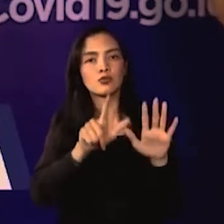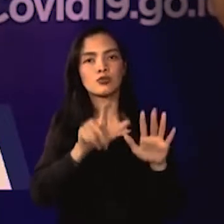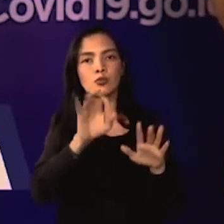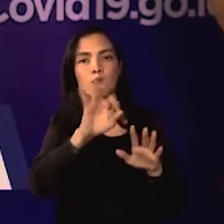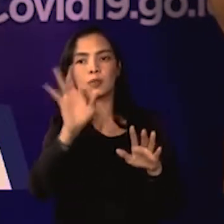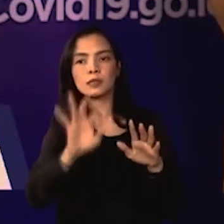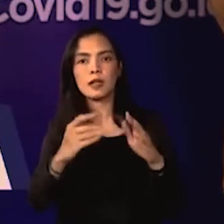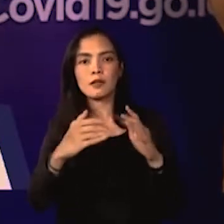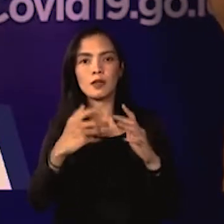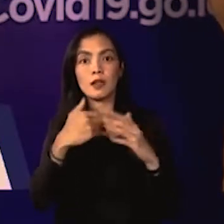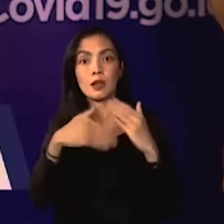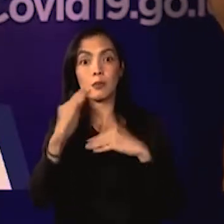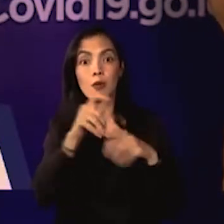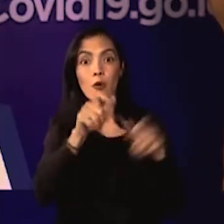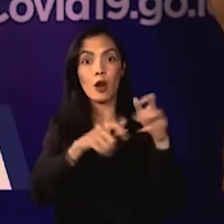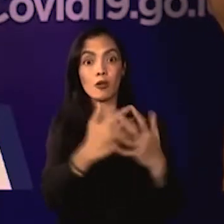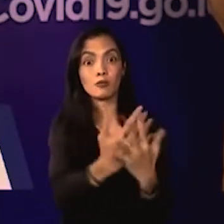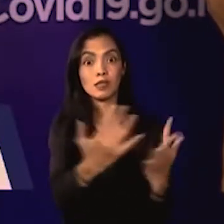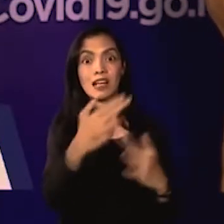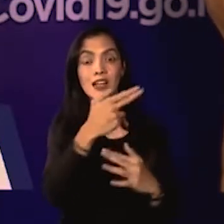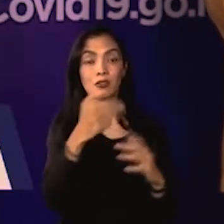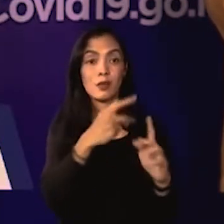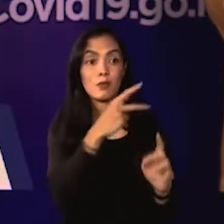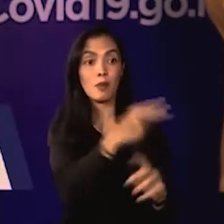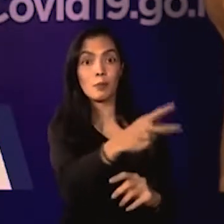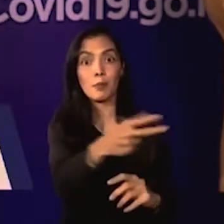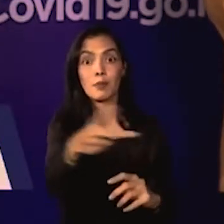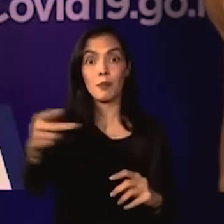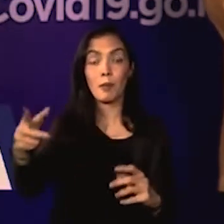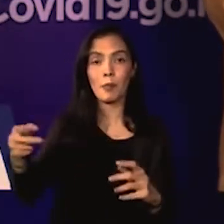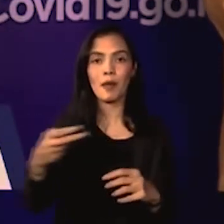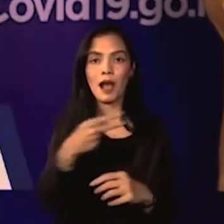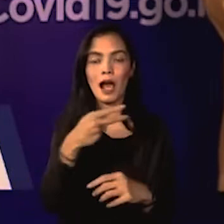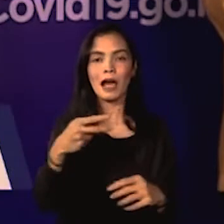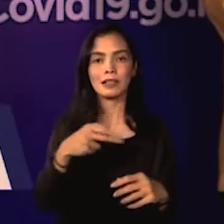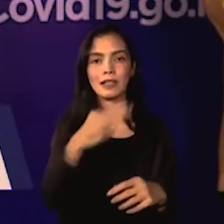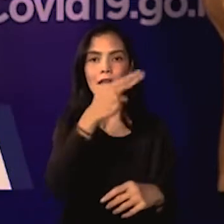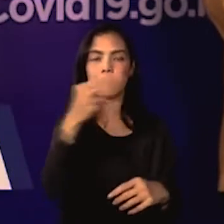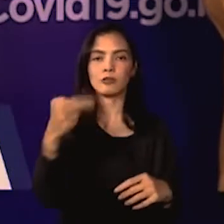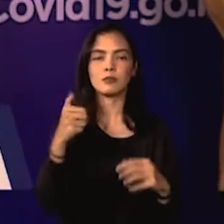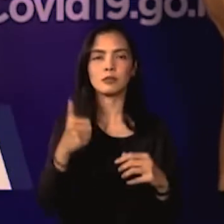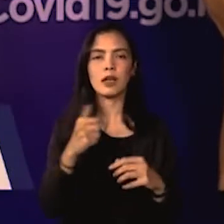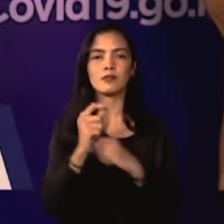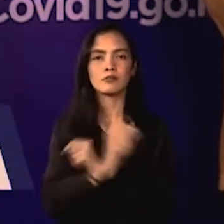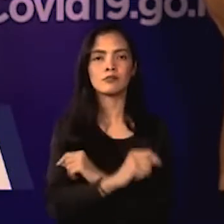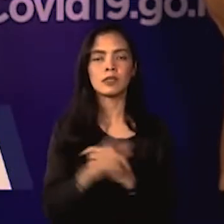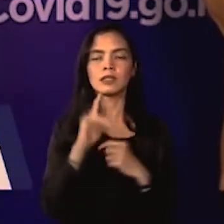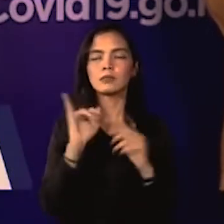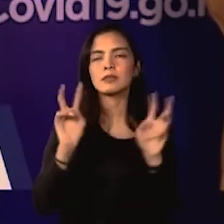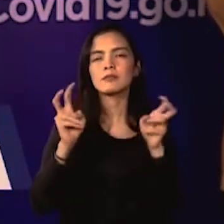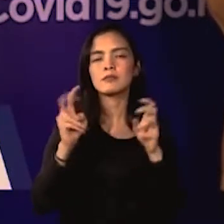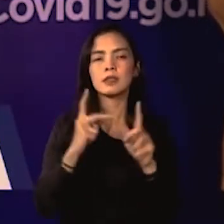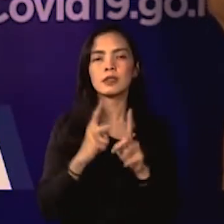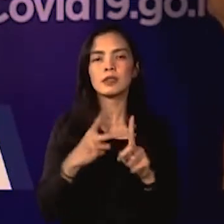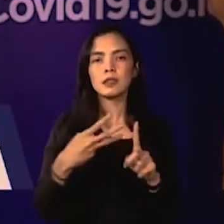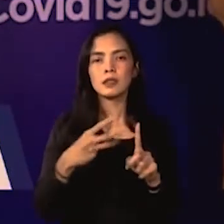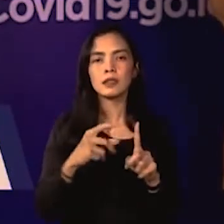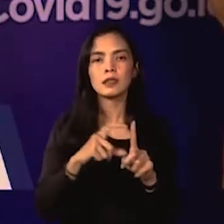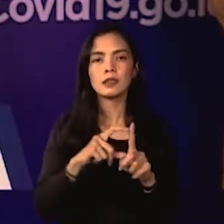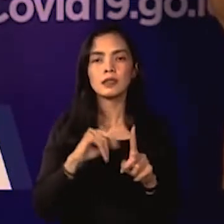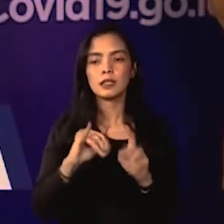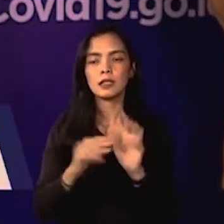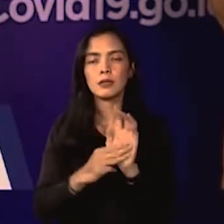70% dalam rangka menciptakan herd immunity atau kekebalan bagi semua masyarakat